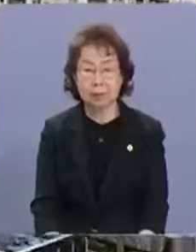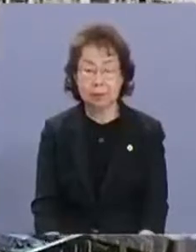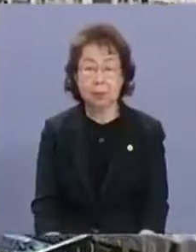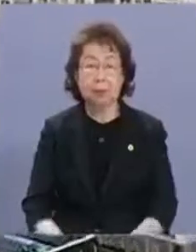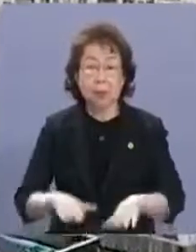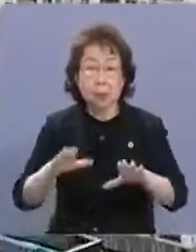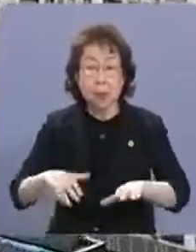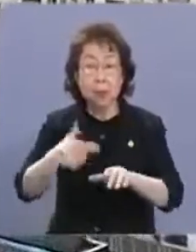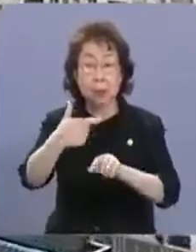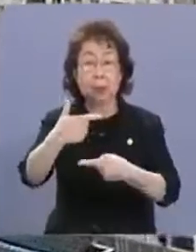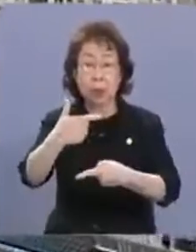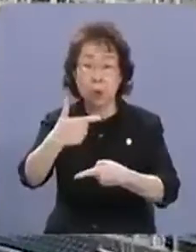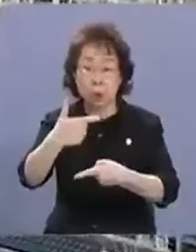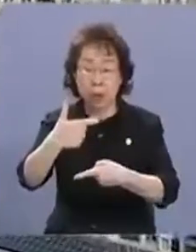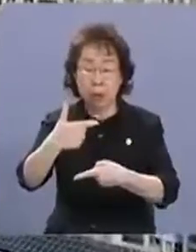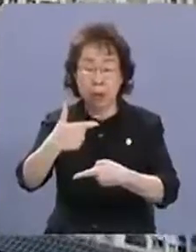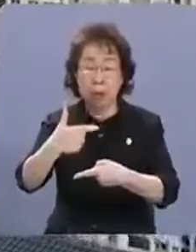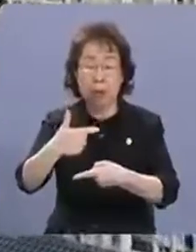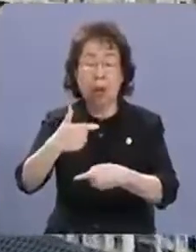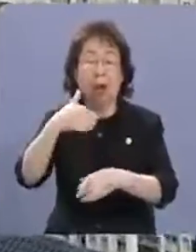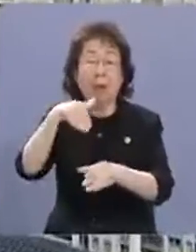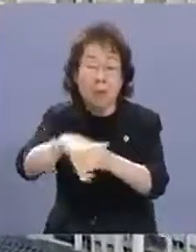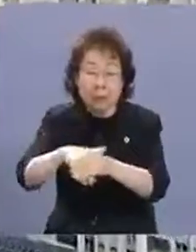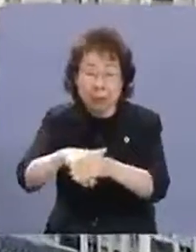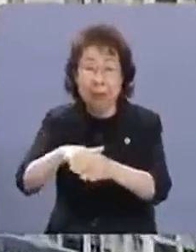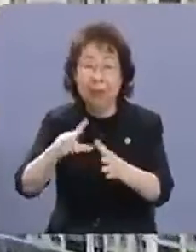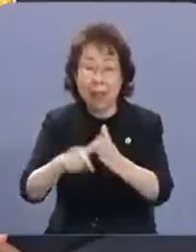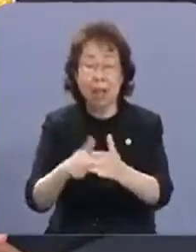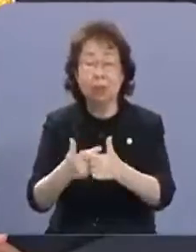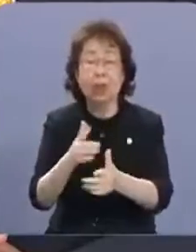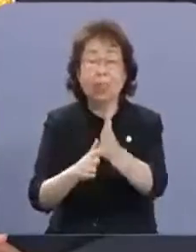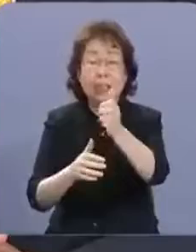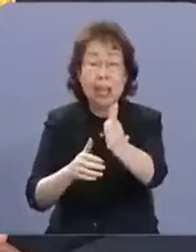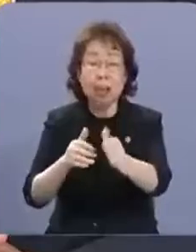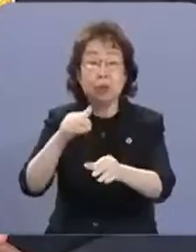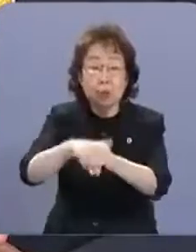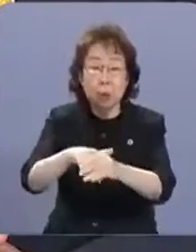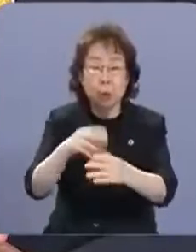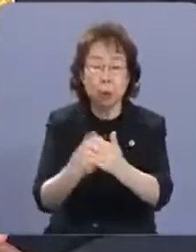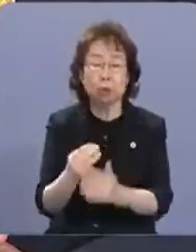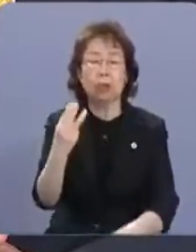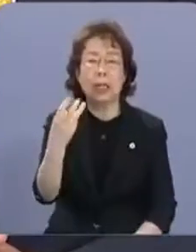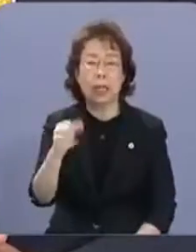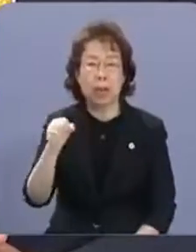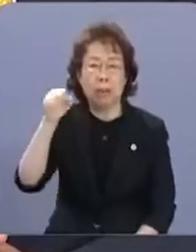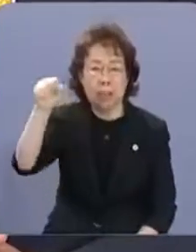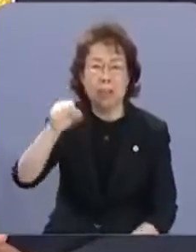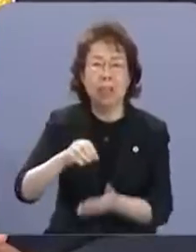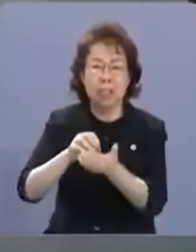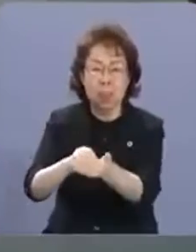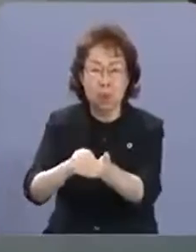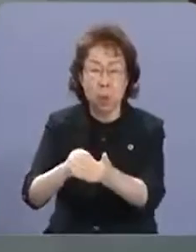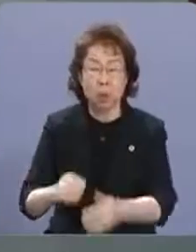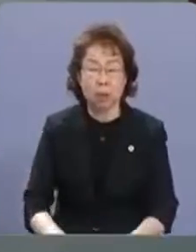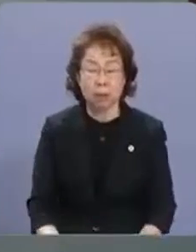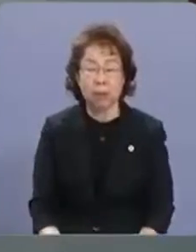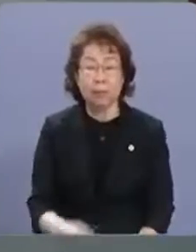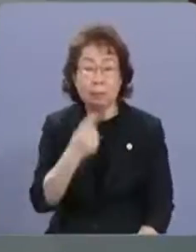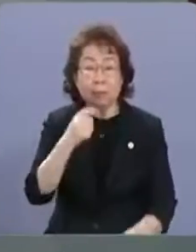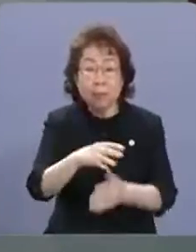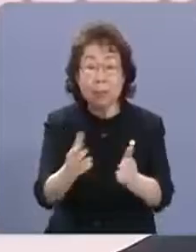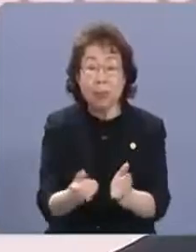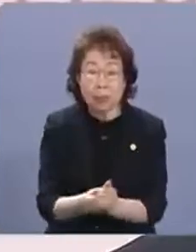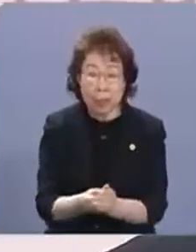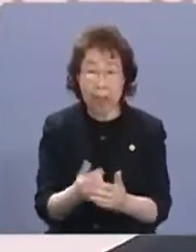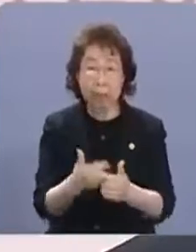오는 6월 1일 치러지는 제8회 지방선거 부산시장 후보에는 모두 3명의 후보가 등록했습니다.